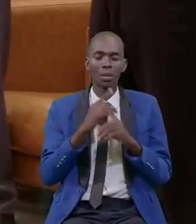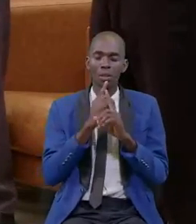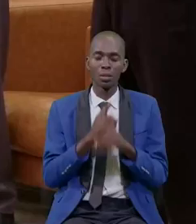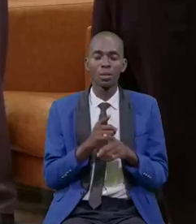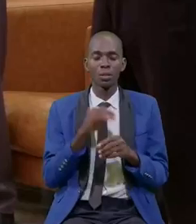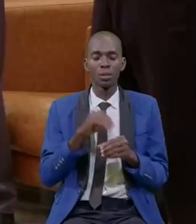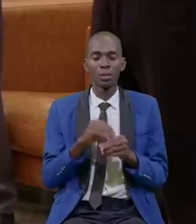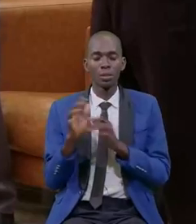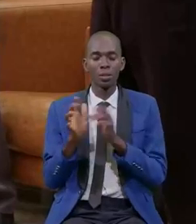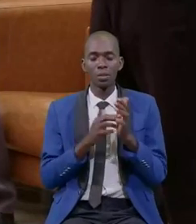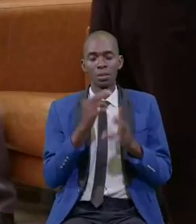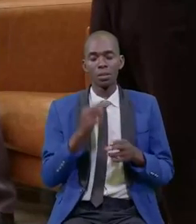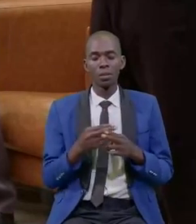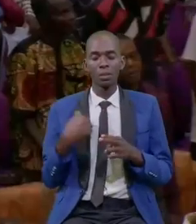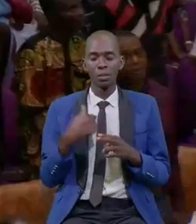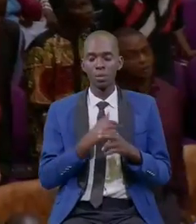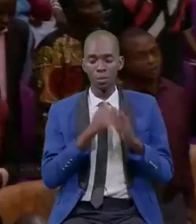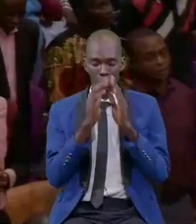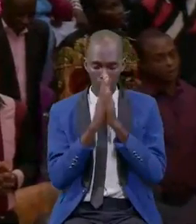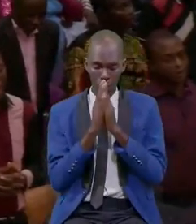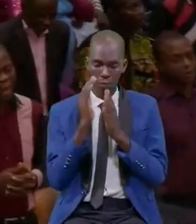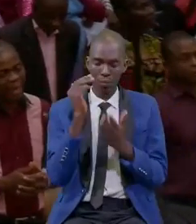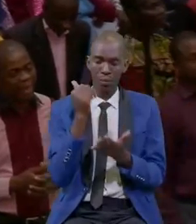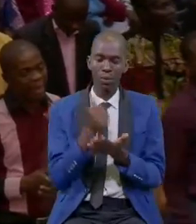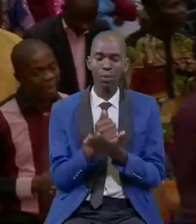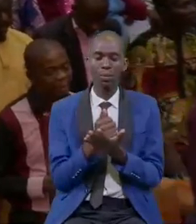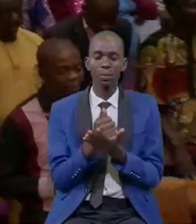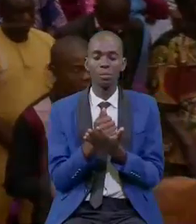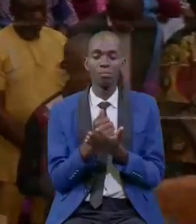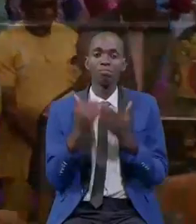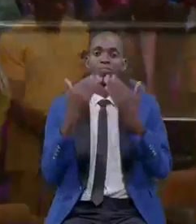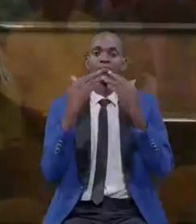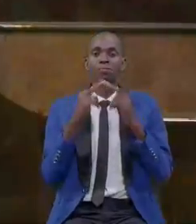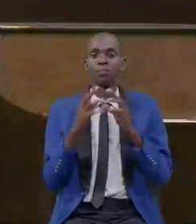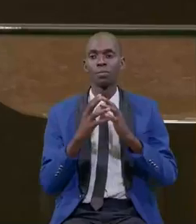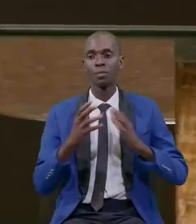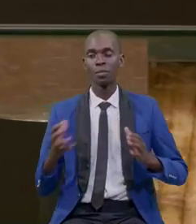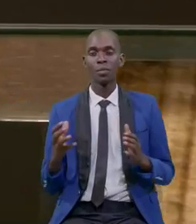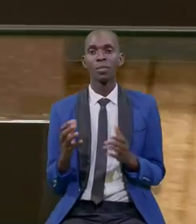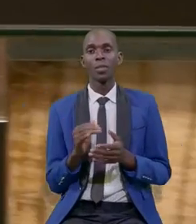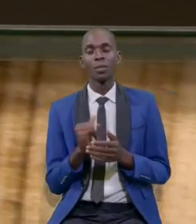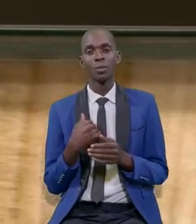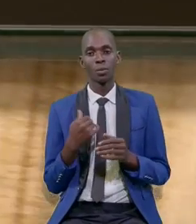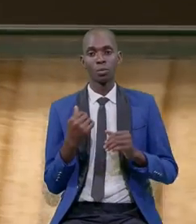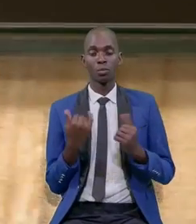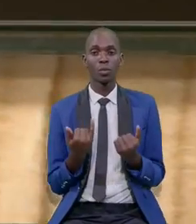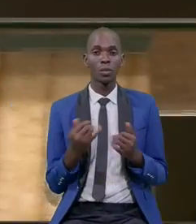nom de Jésus, nous prions. Merci beaucoup.